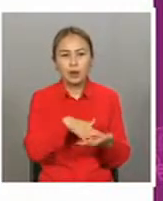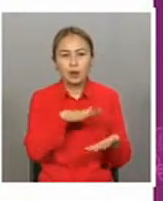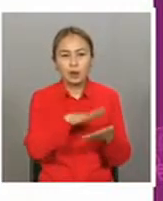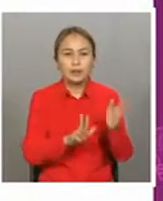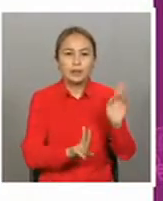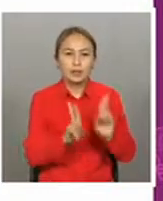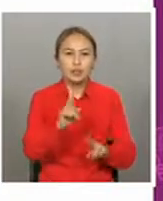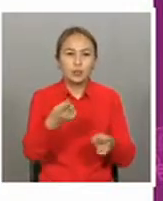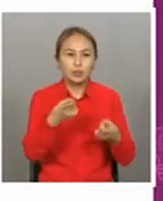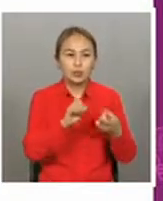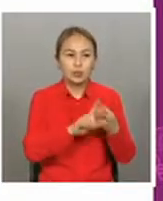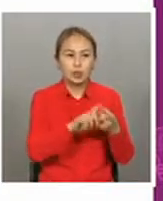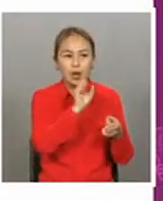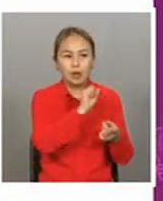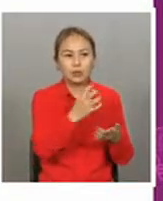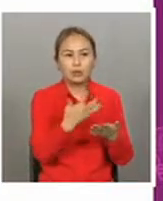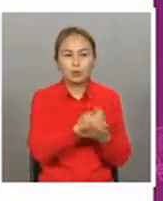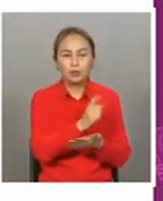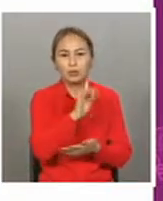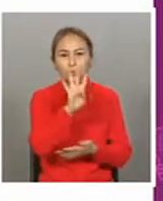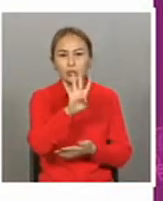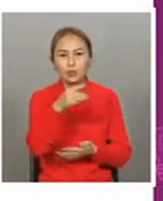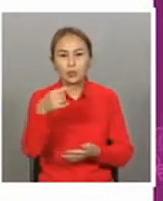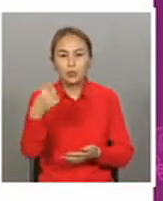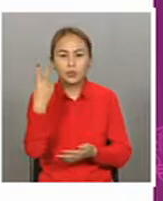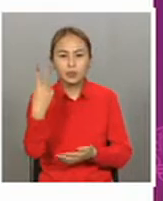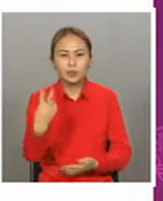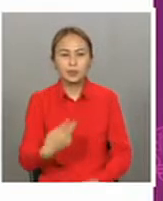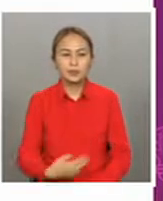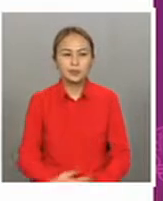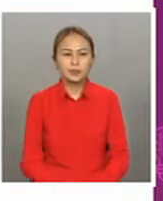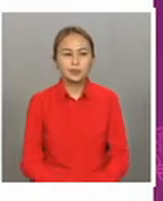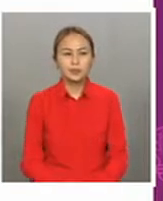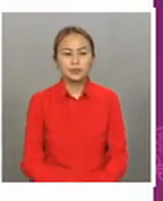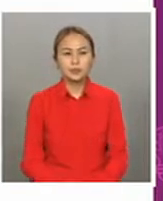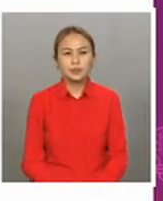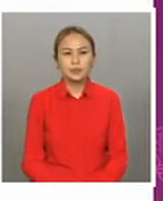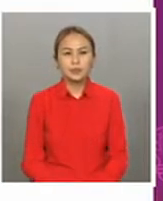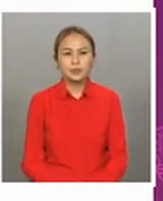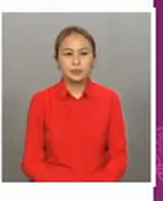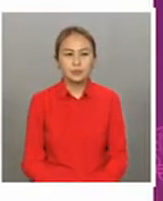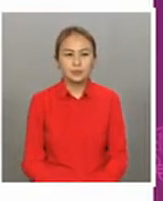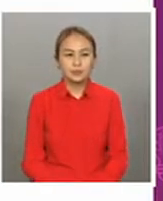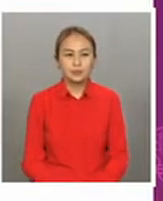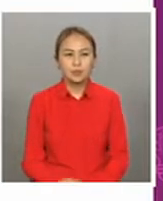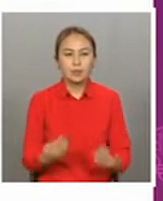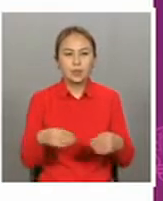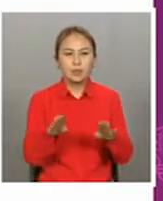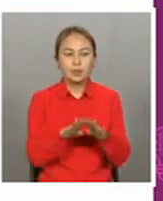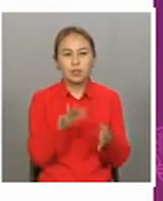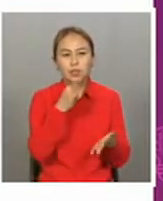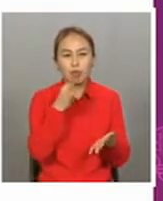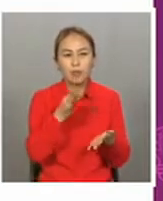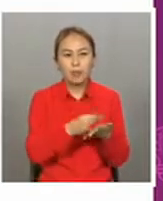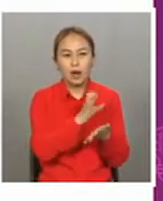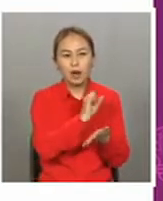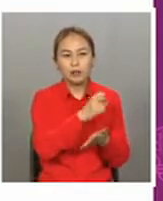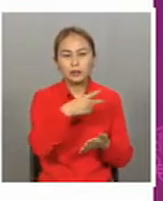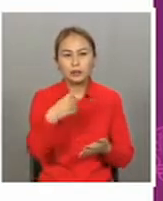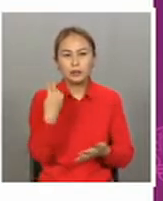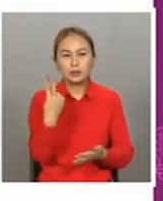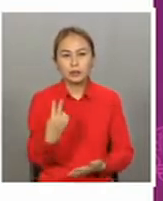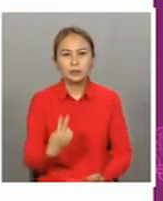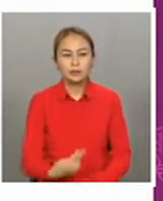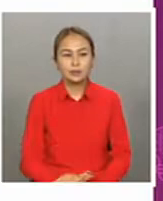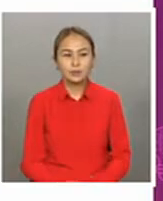бойынша аны табу үшін мен істеймін. 4-тен 2-ні азайтамын. Сонда жауабы А 2-ге